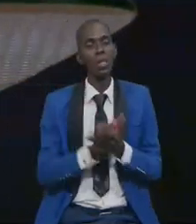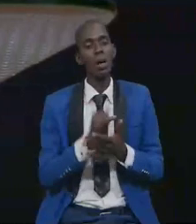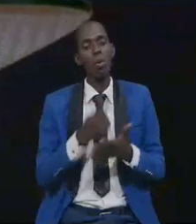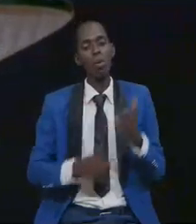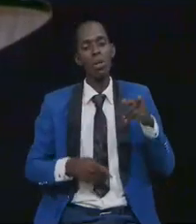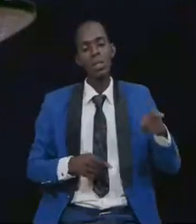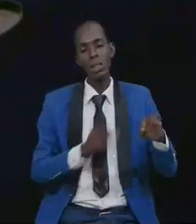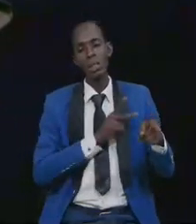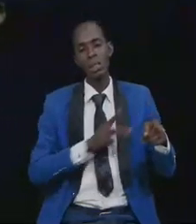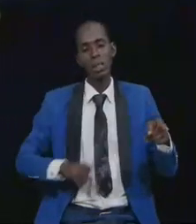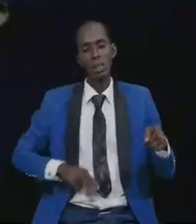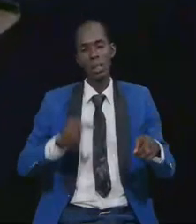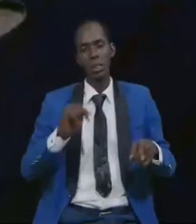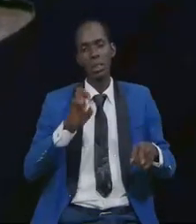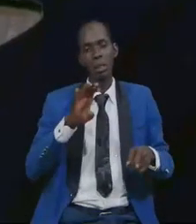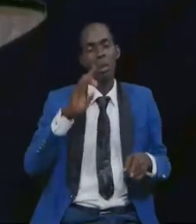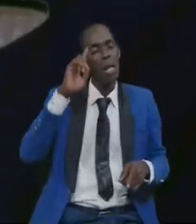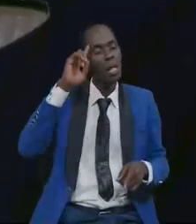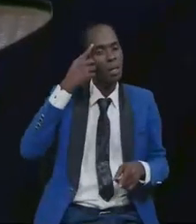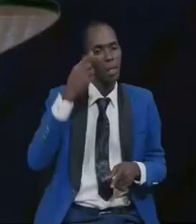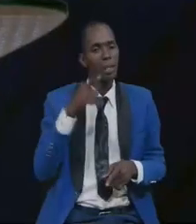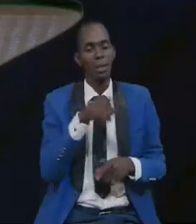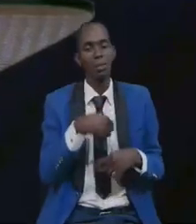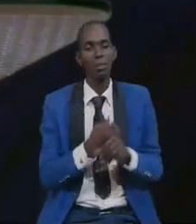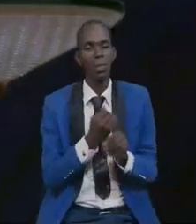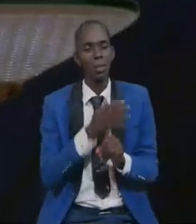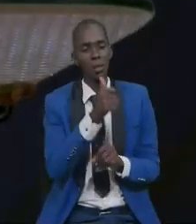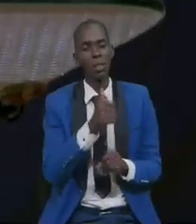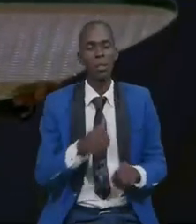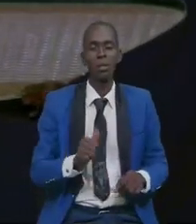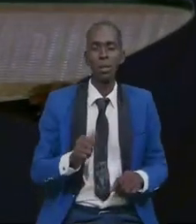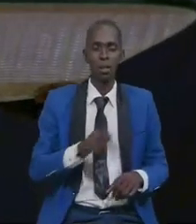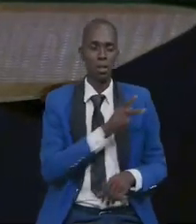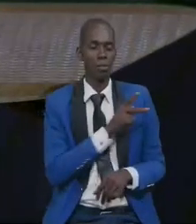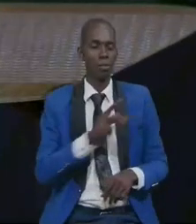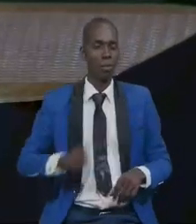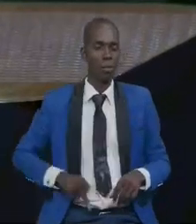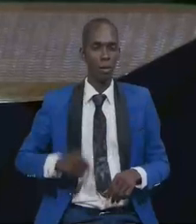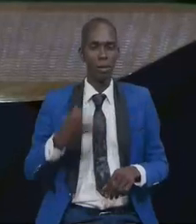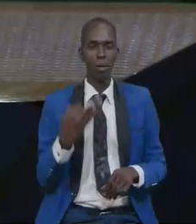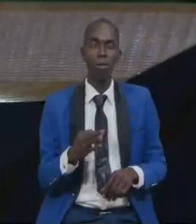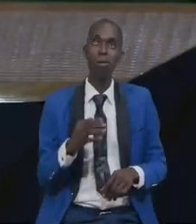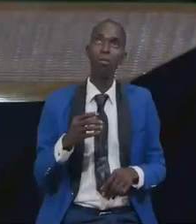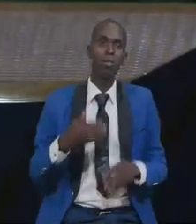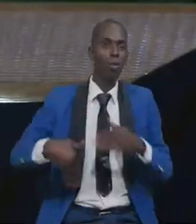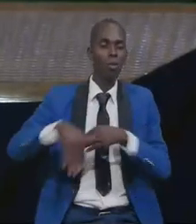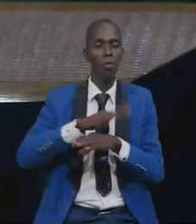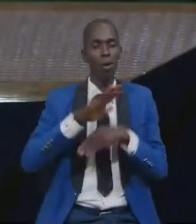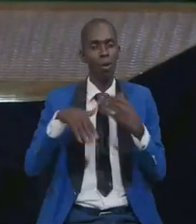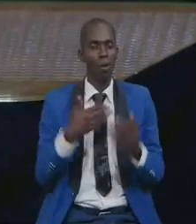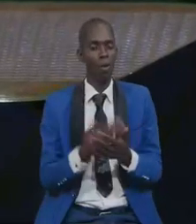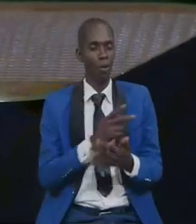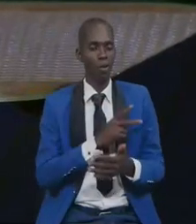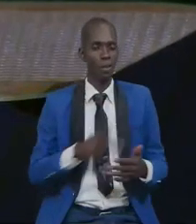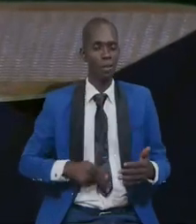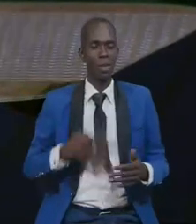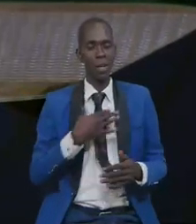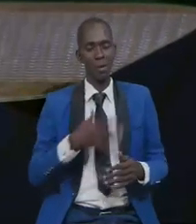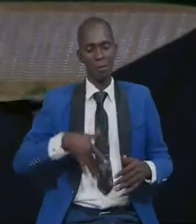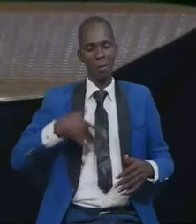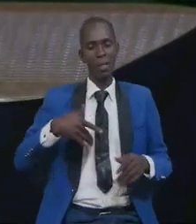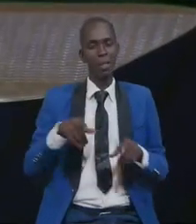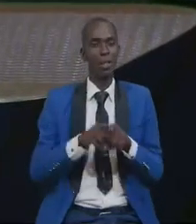Dieu et il était défiant. Il était vraiment désobéissant envers Dieu. Il était dur de cœur. Il avait le cou raide. Il ne